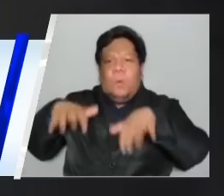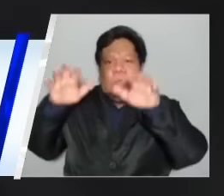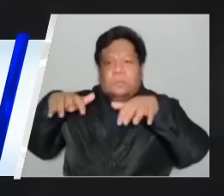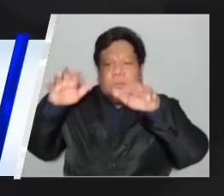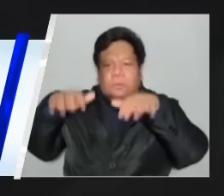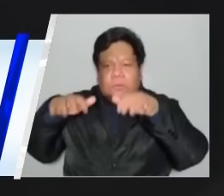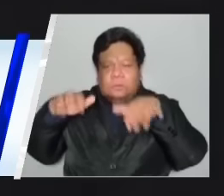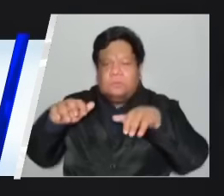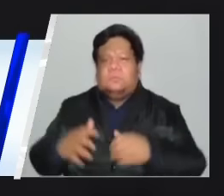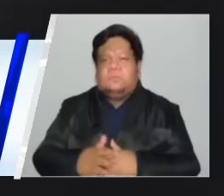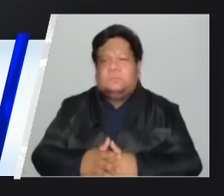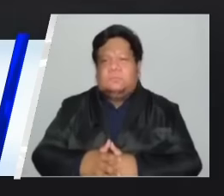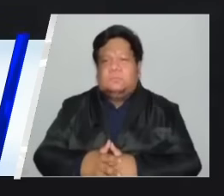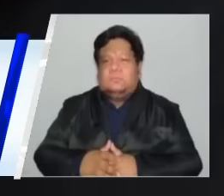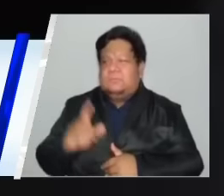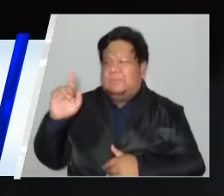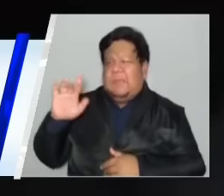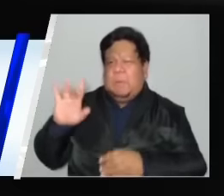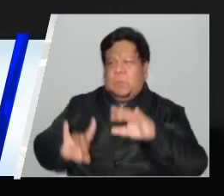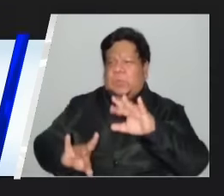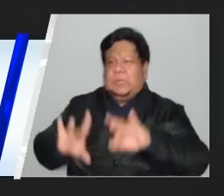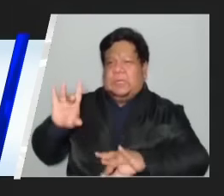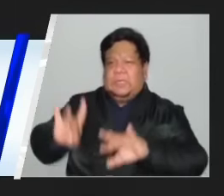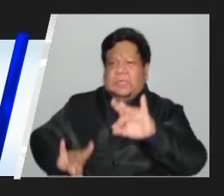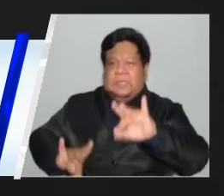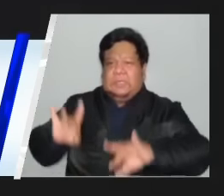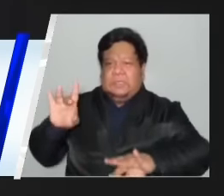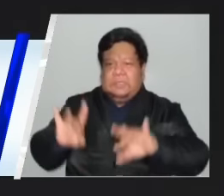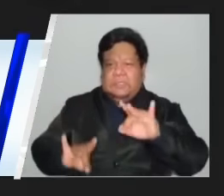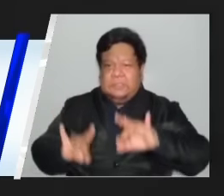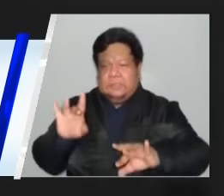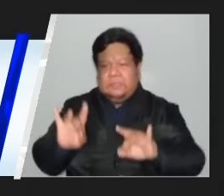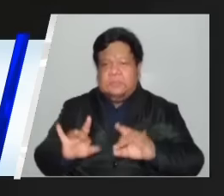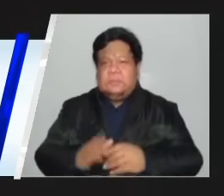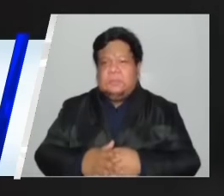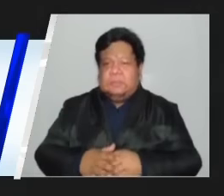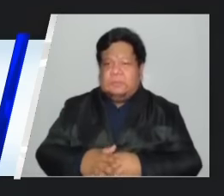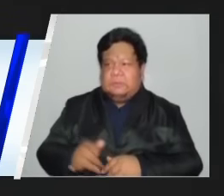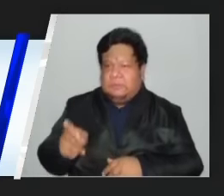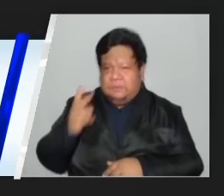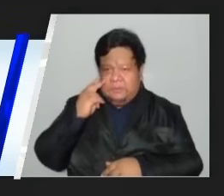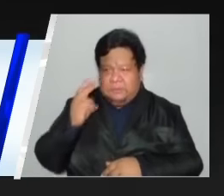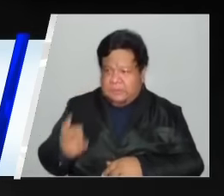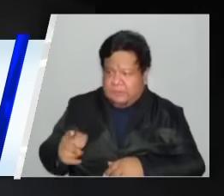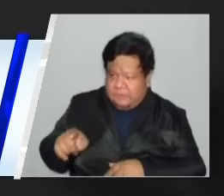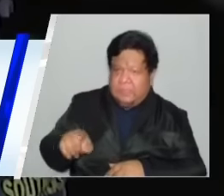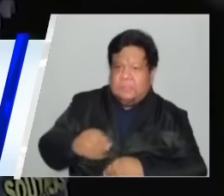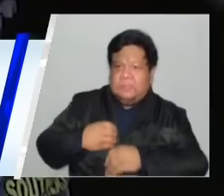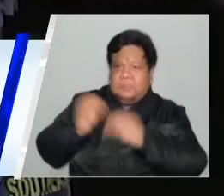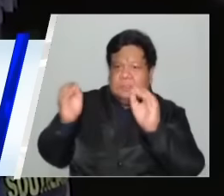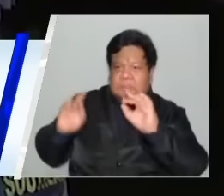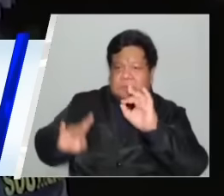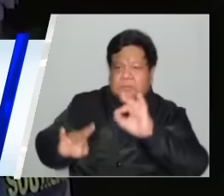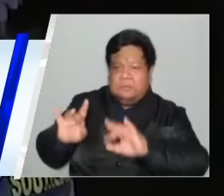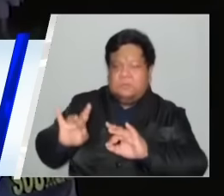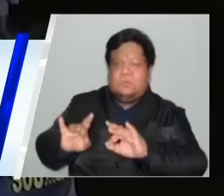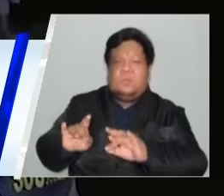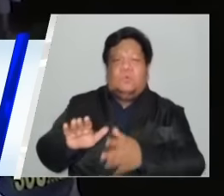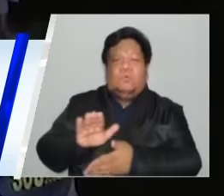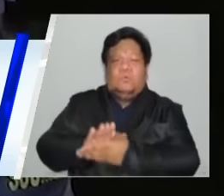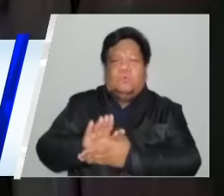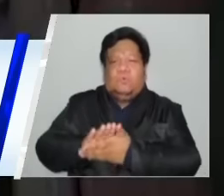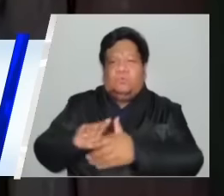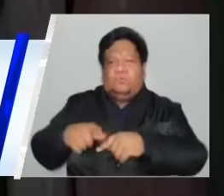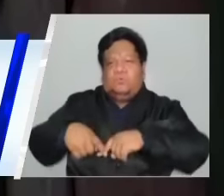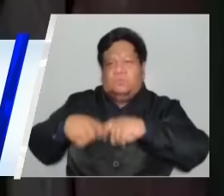Putik ay putik. Wala nang paso. Niyayok tulo ay. Agad na sinuspindi ang klase. Parang puro putik po yung